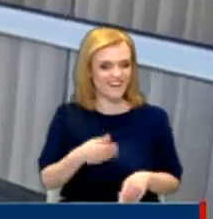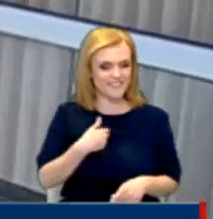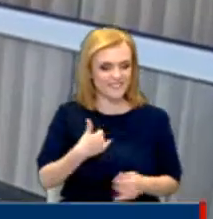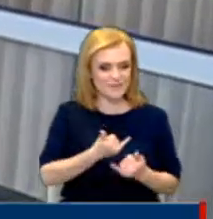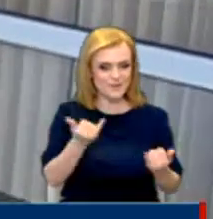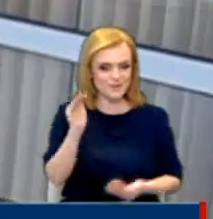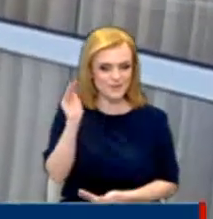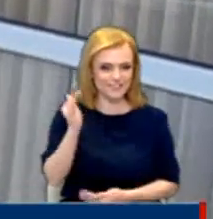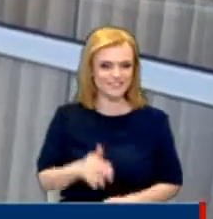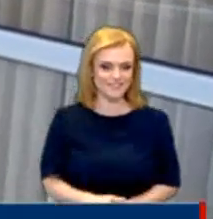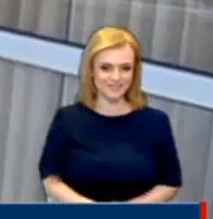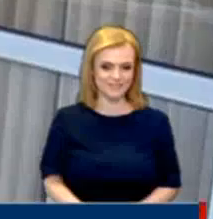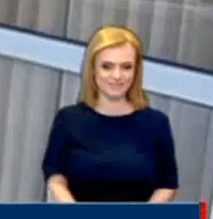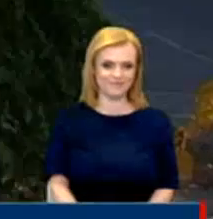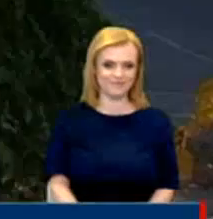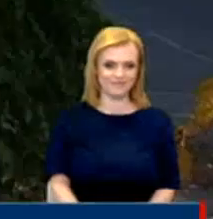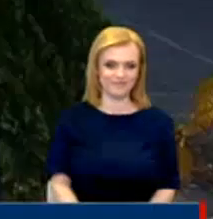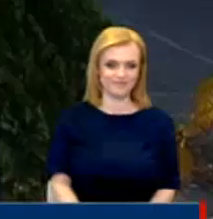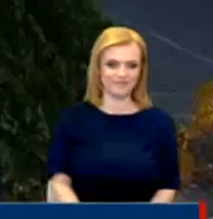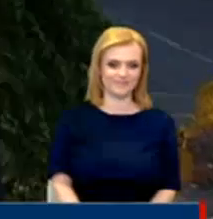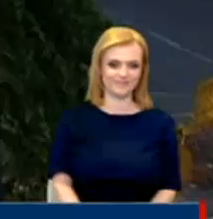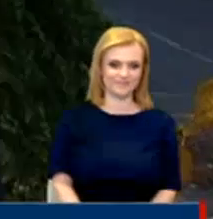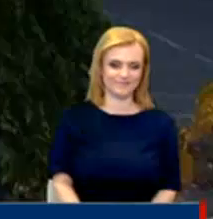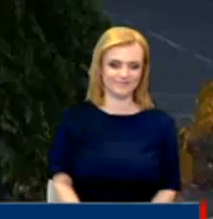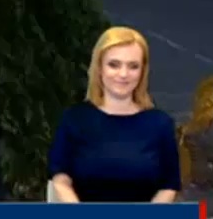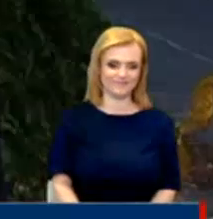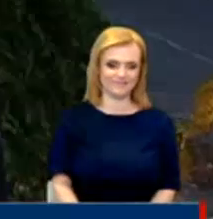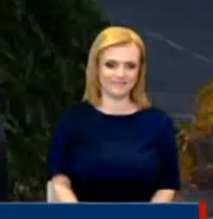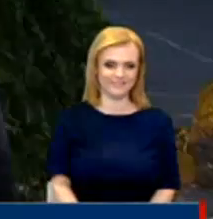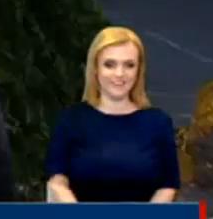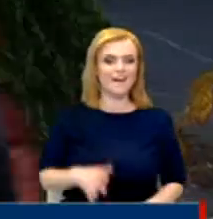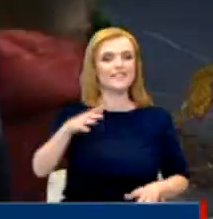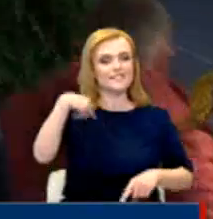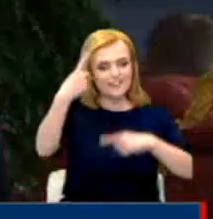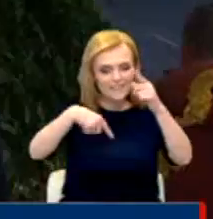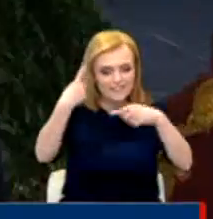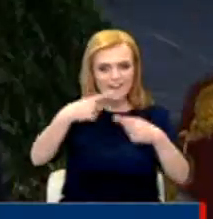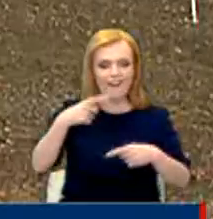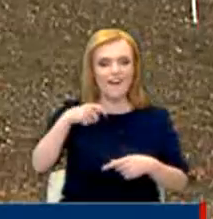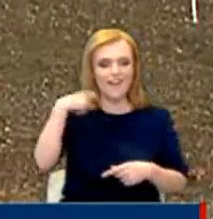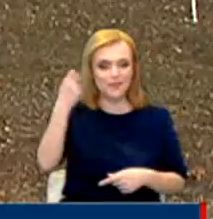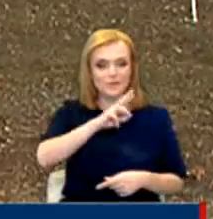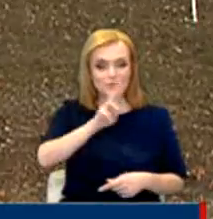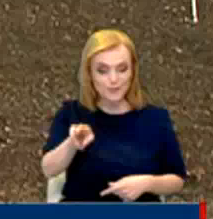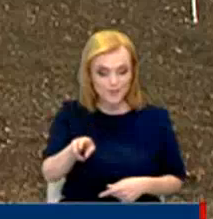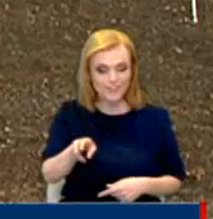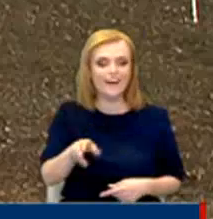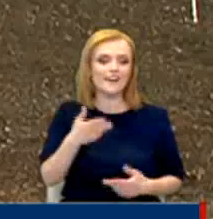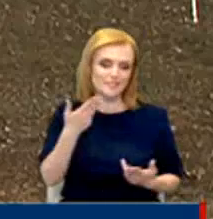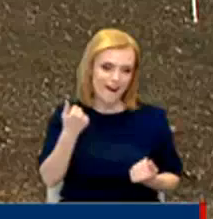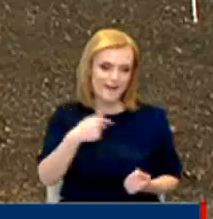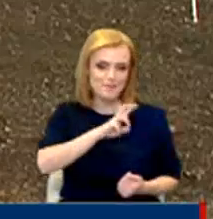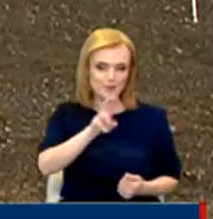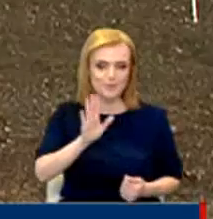5 tuie și le sădim aici frumos, în rând. Peste ani o să veniți și o să vedeți. Și ne-am mândri. Pentru cei care doresc